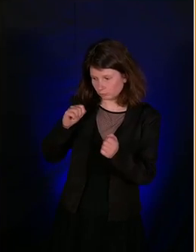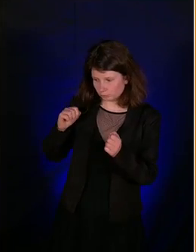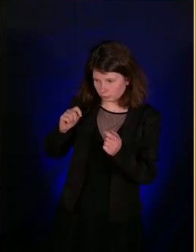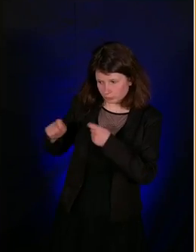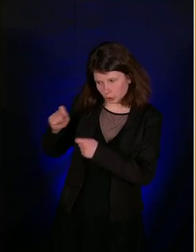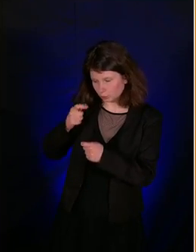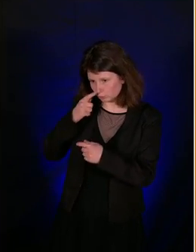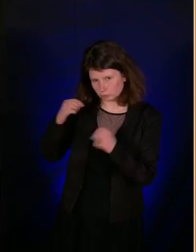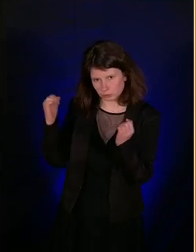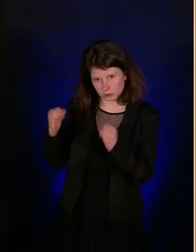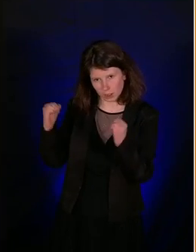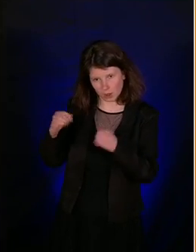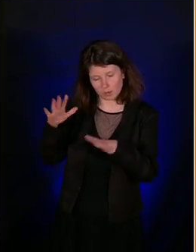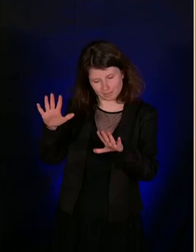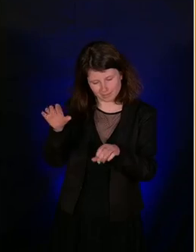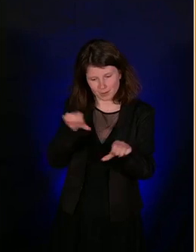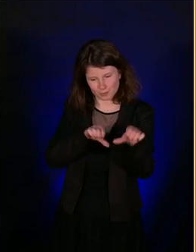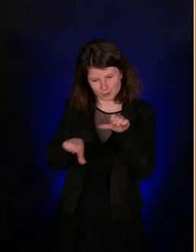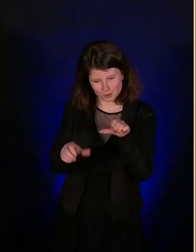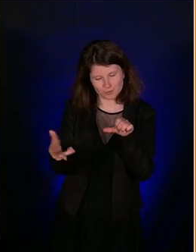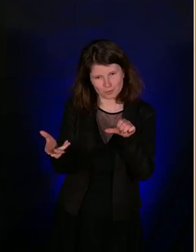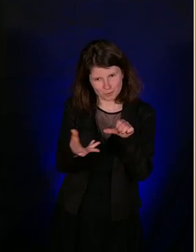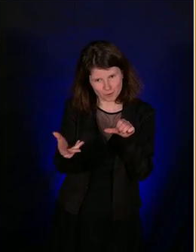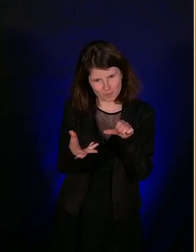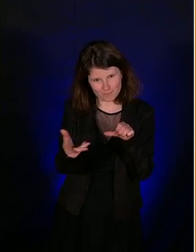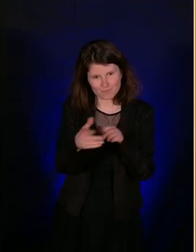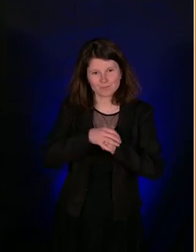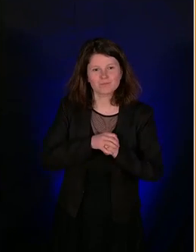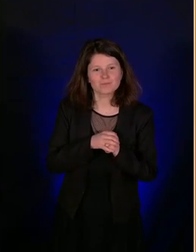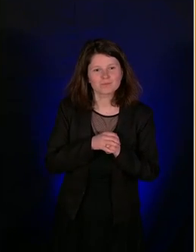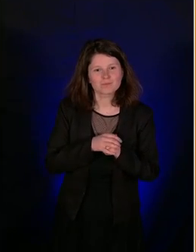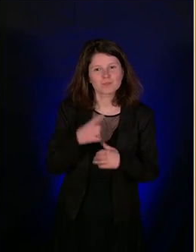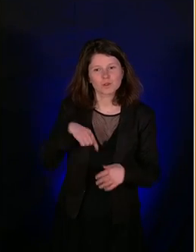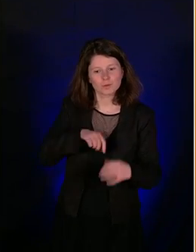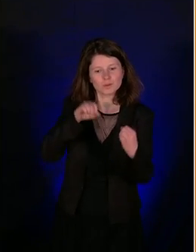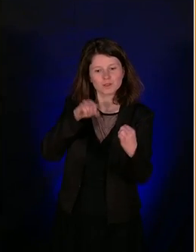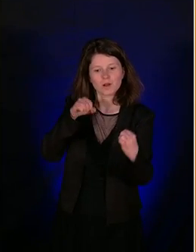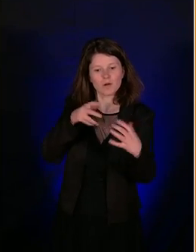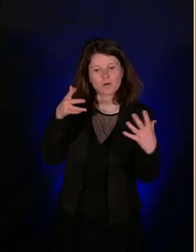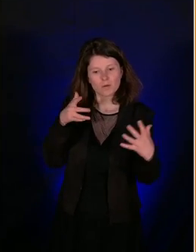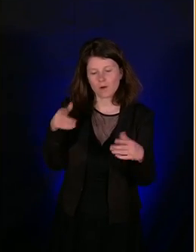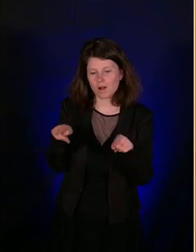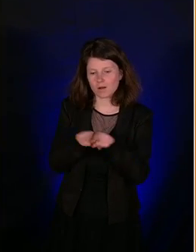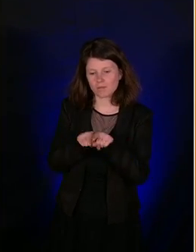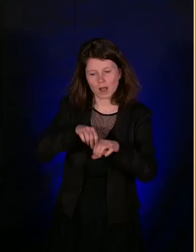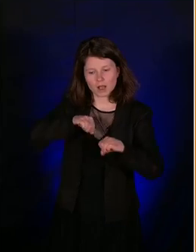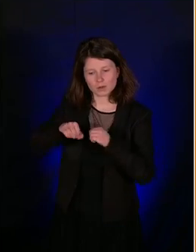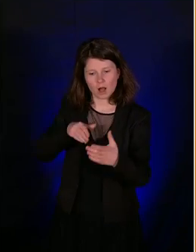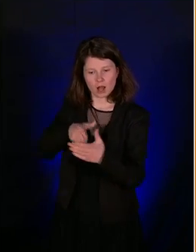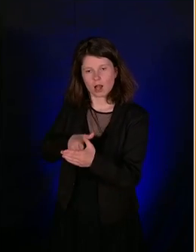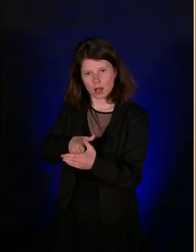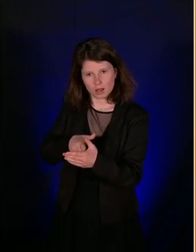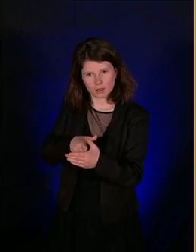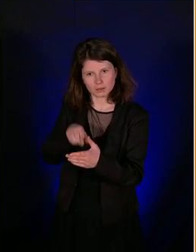amendement à partir du moment où on est d'accord sur le fait que l'action de blocage n'est pas une doctrine mais c'est une possibilité c'est-à-dire si les